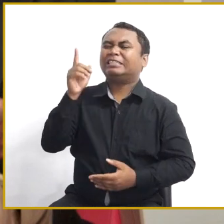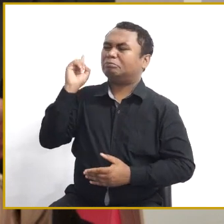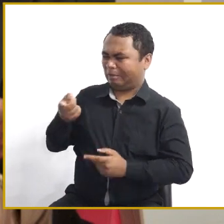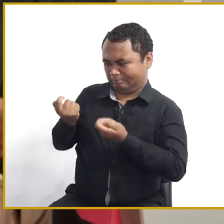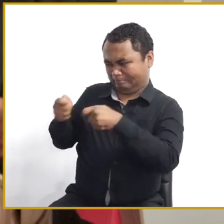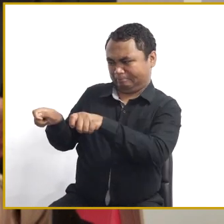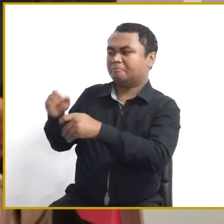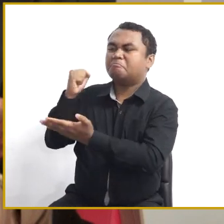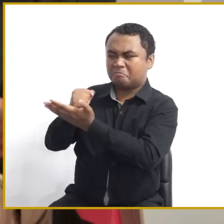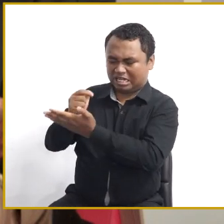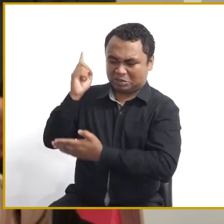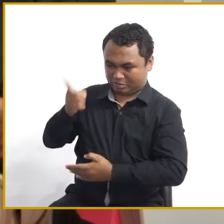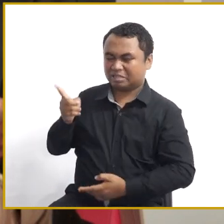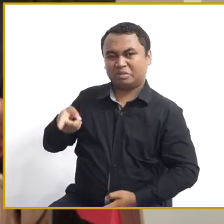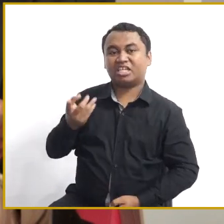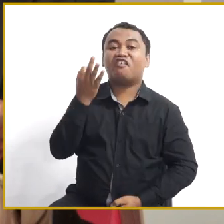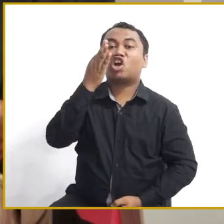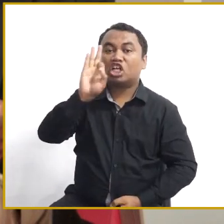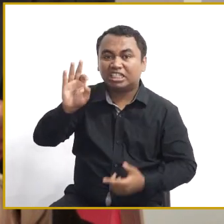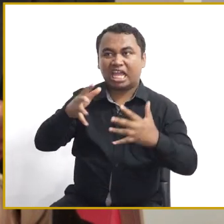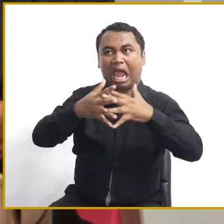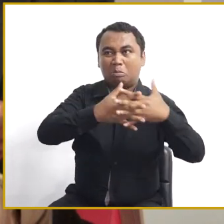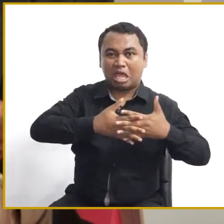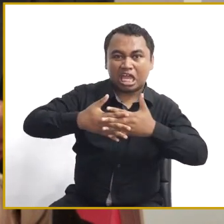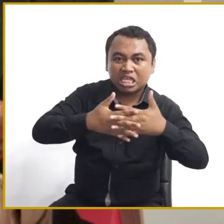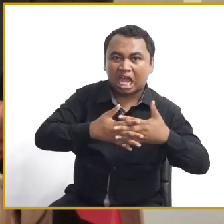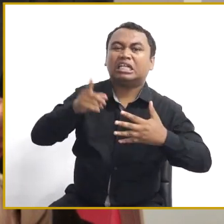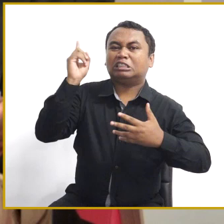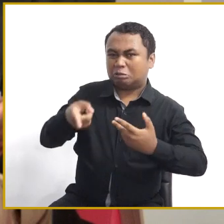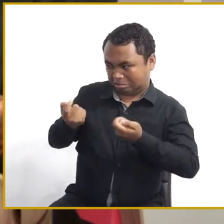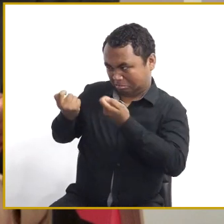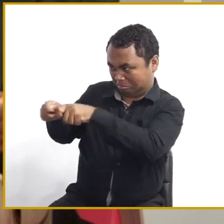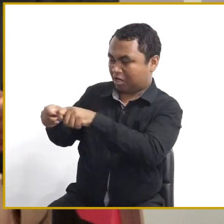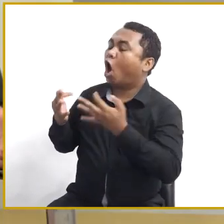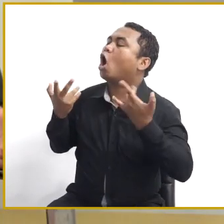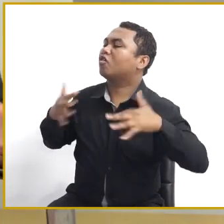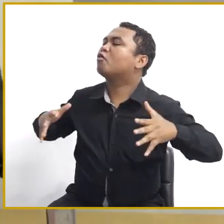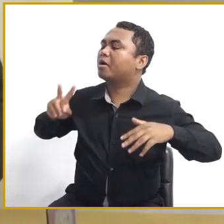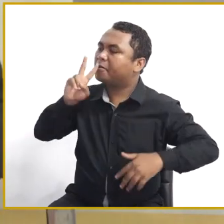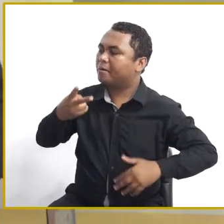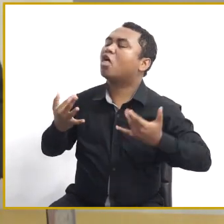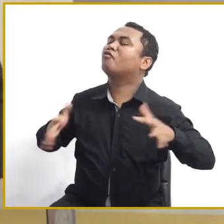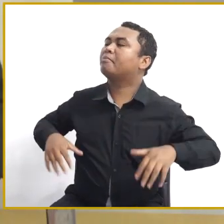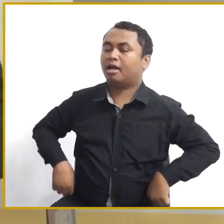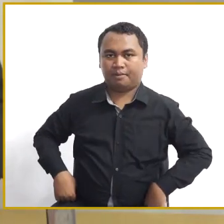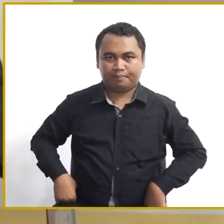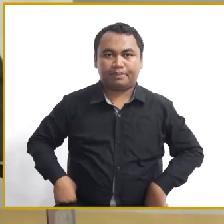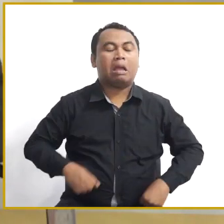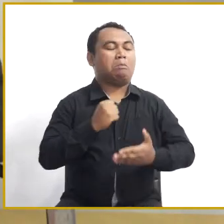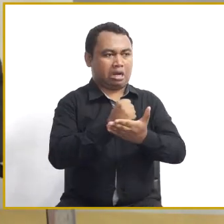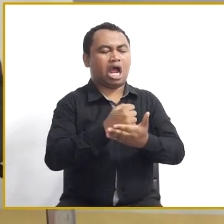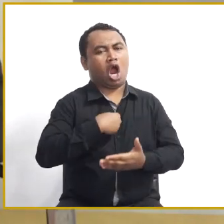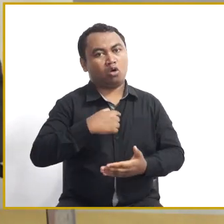mialohany zavatra rehetra ohatran'izay ihany koa ny ry zareo amerikana ohatran'ireo firenena rehetrarehetra ireo ekeko fa ny anahy dia tsotra zay